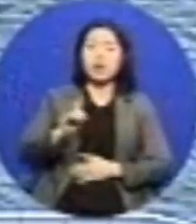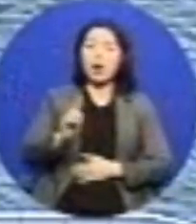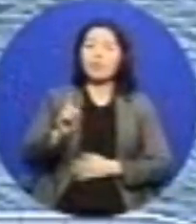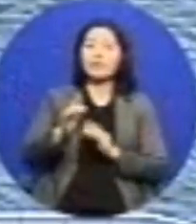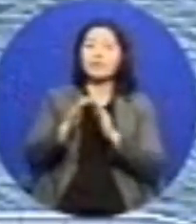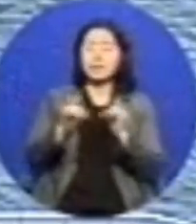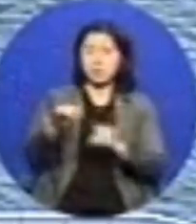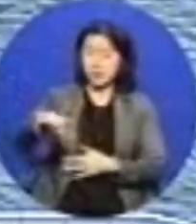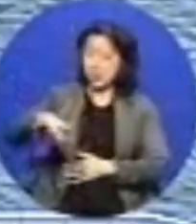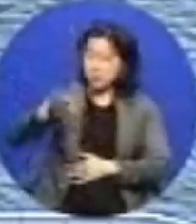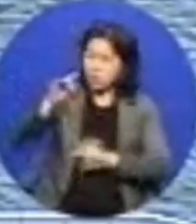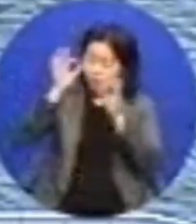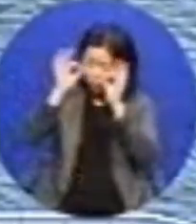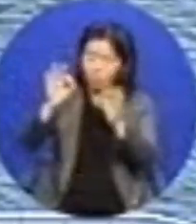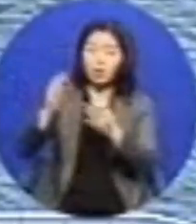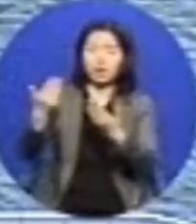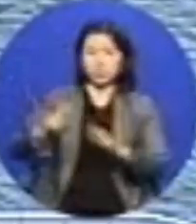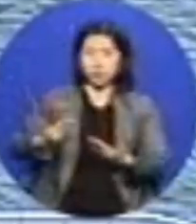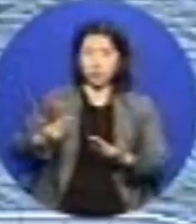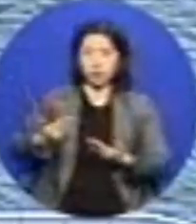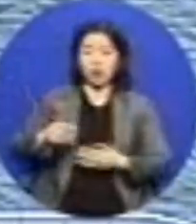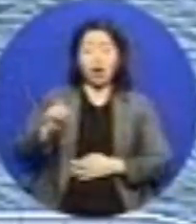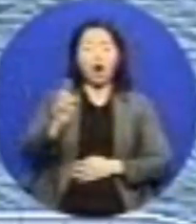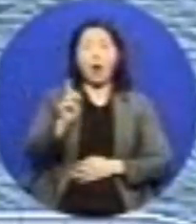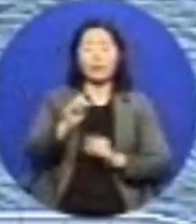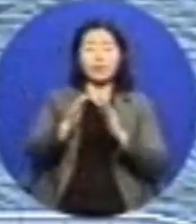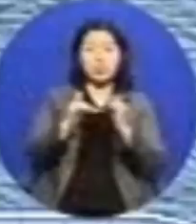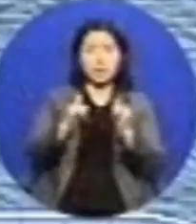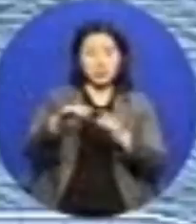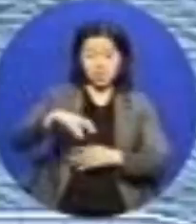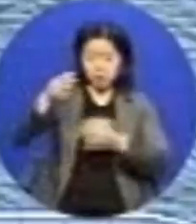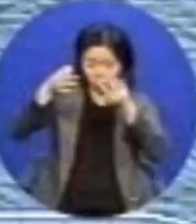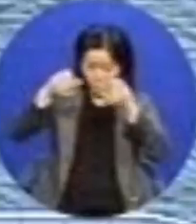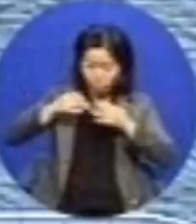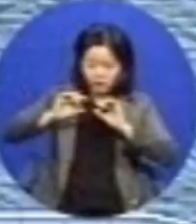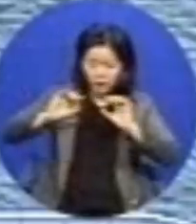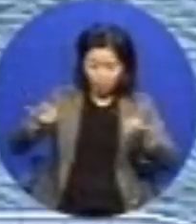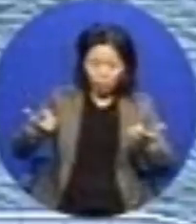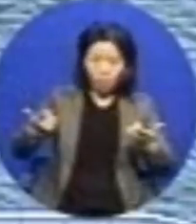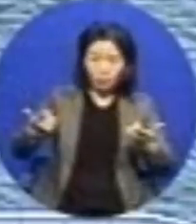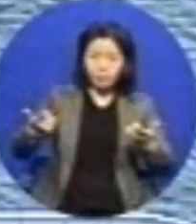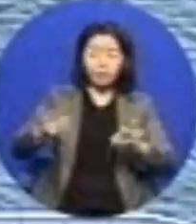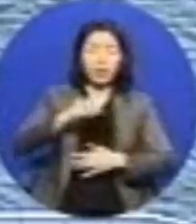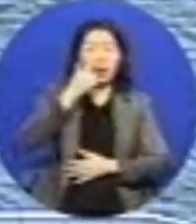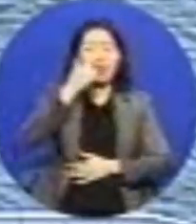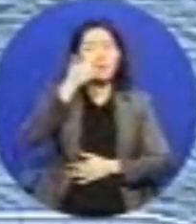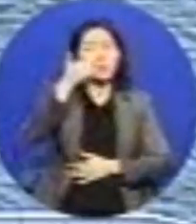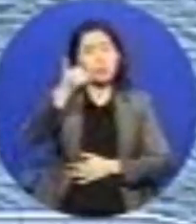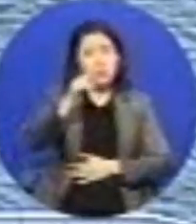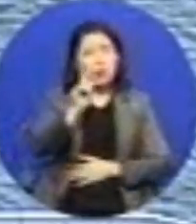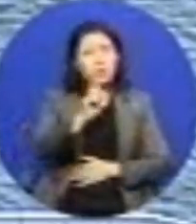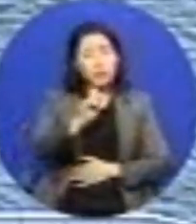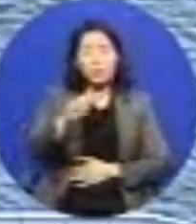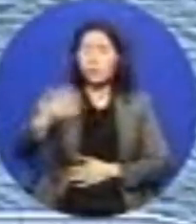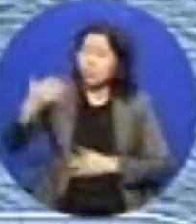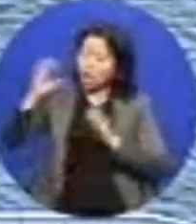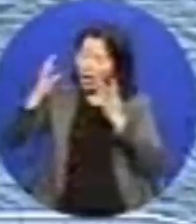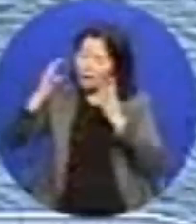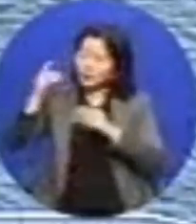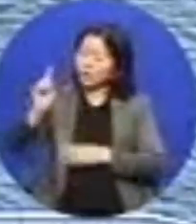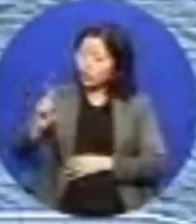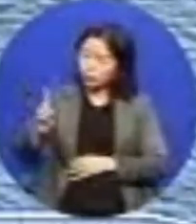하세요 내가 어떤 사람인지를 보지 않고 그리고 부모가 얻어 꽃 아이들이 어떻고